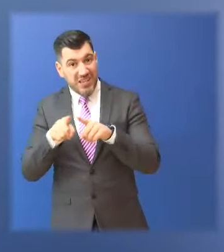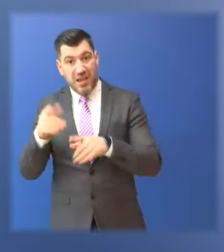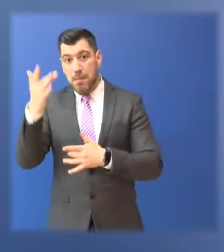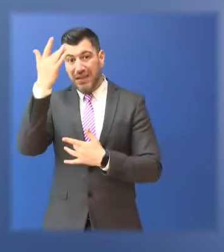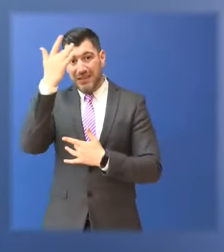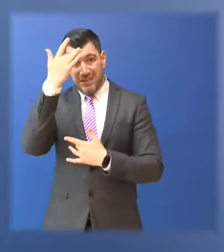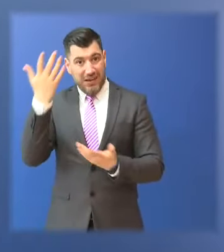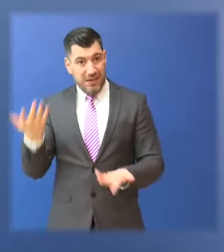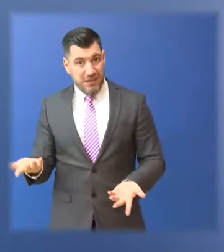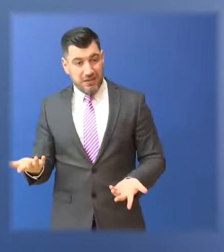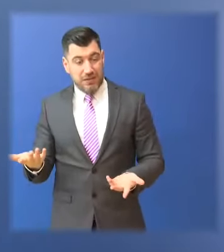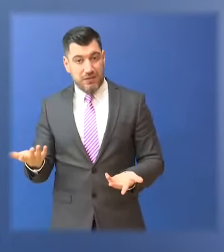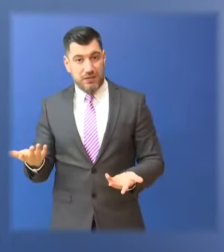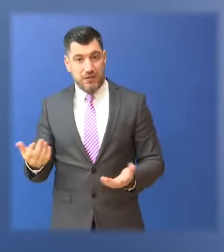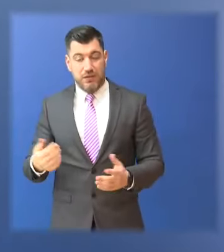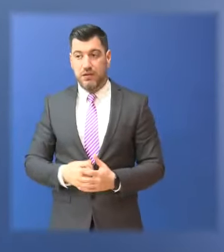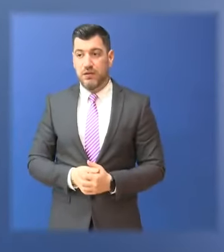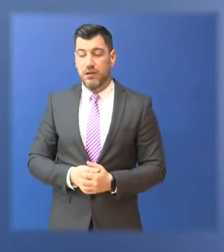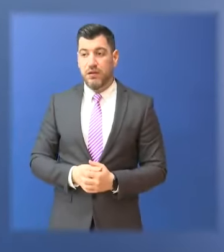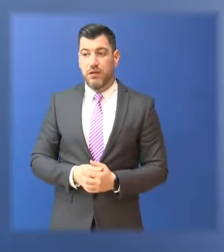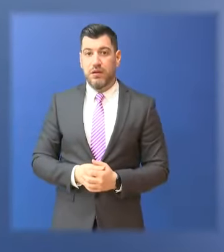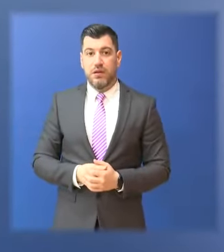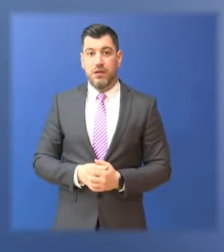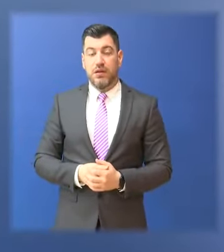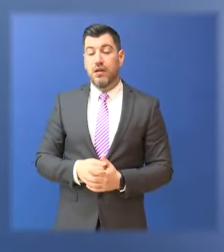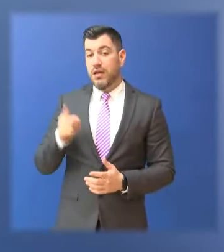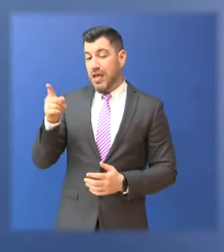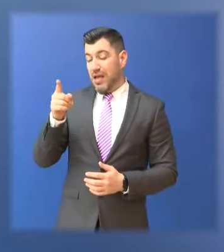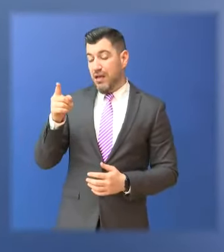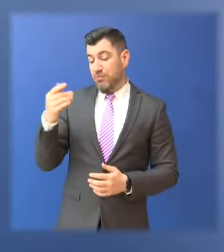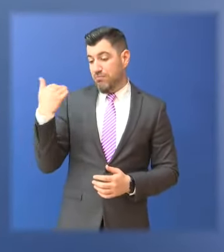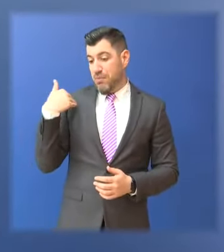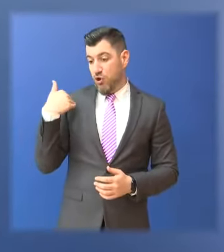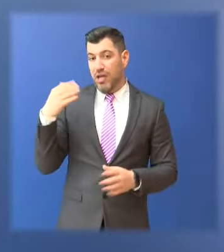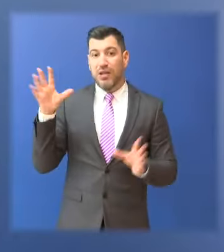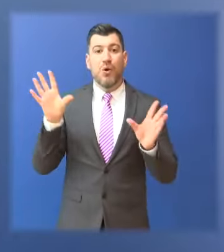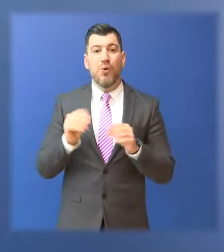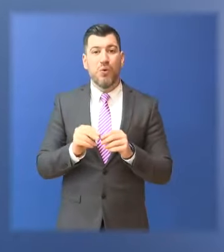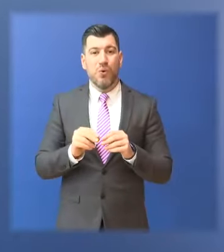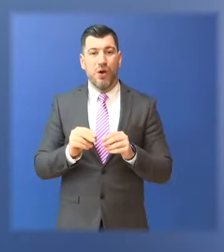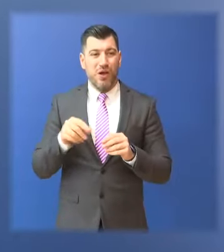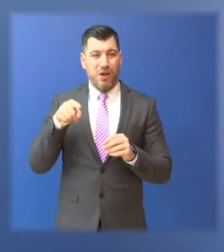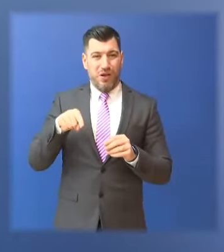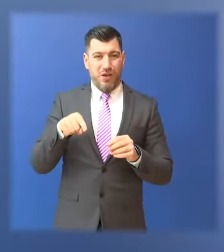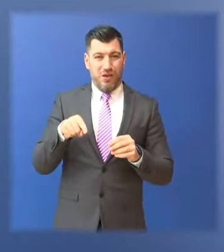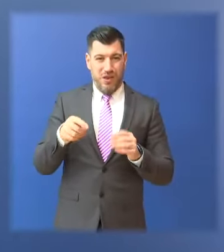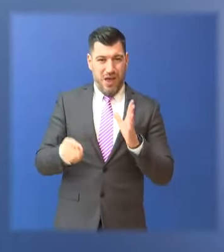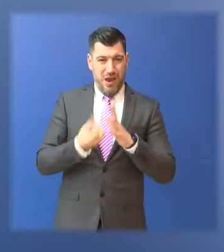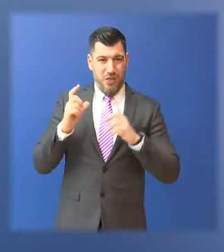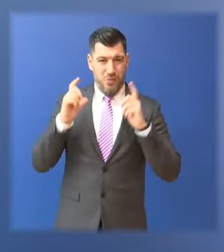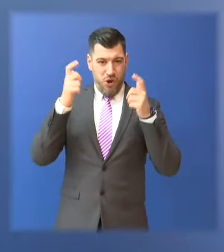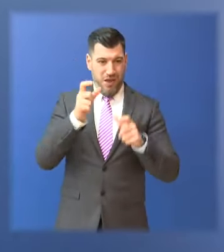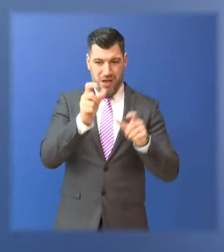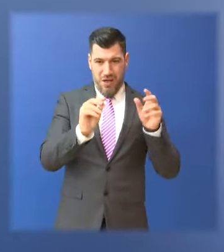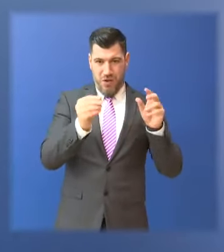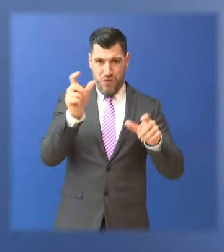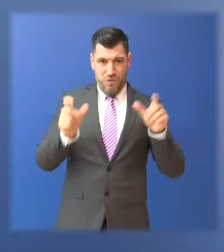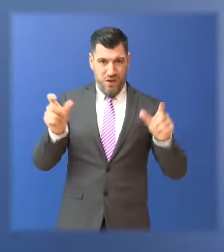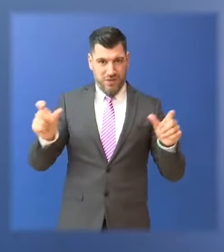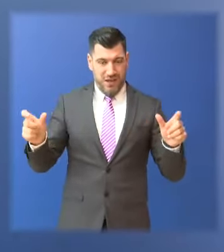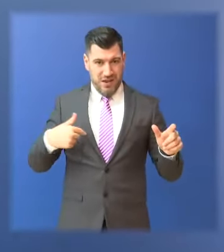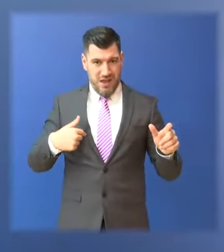Εννοείται ως προς την κομματική πειθαρχία ή μη, που είπε ο Πρωθυπουργός ότι δεν θα υπάρχει, το ερώτημά σας? Ναι, το ζύγι, να μου επιτραπεί, στο οποίο